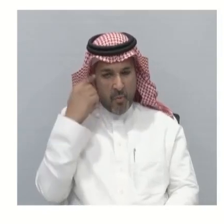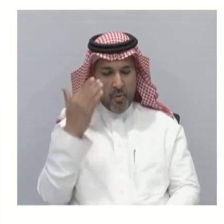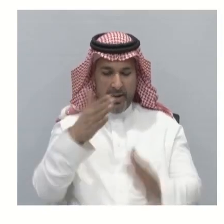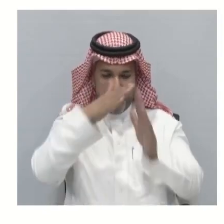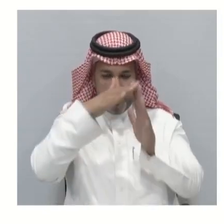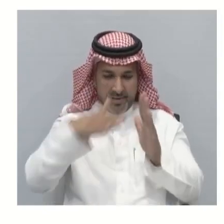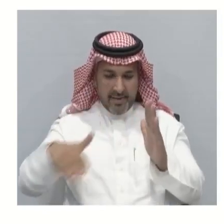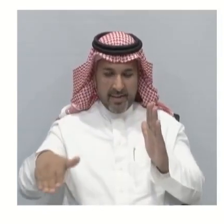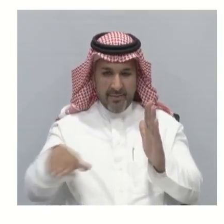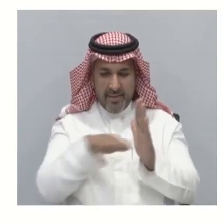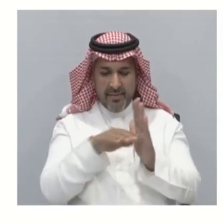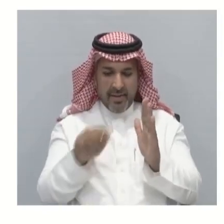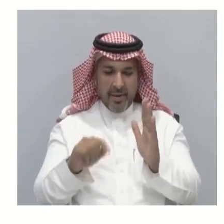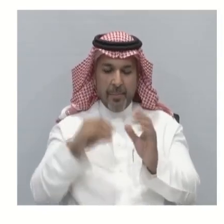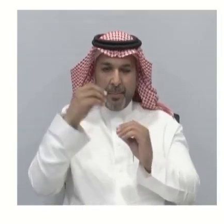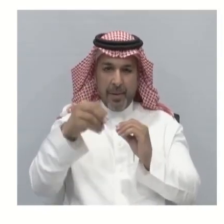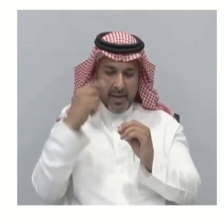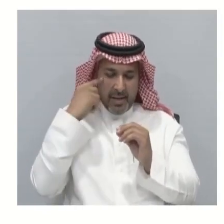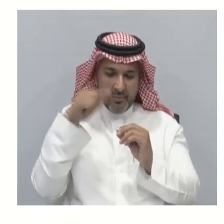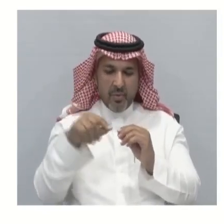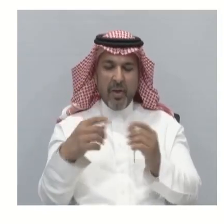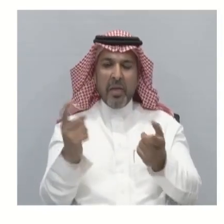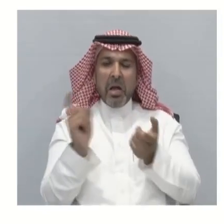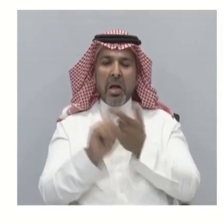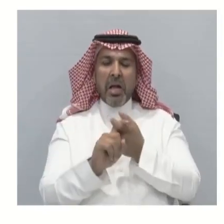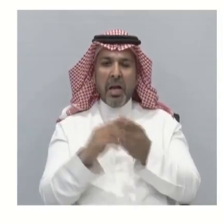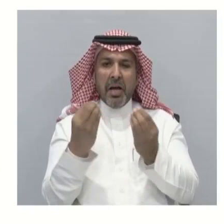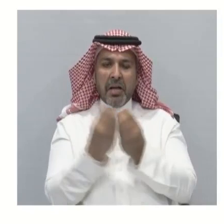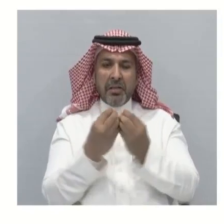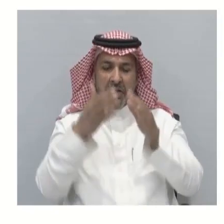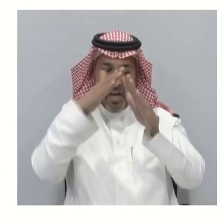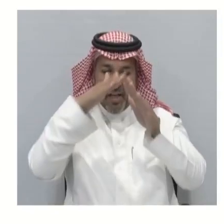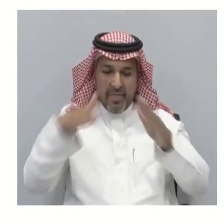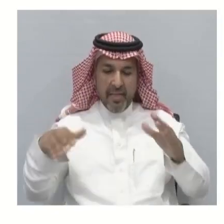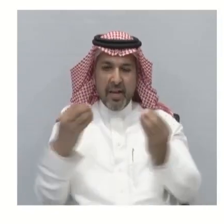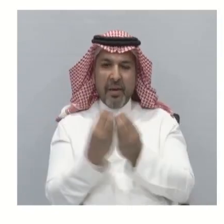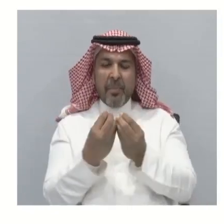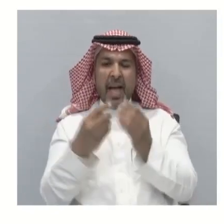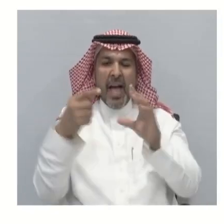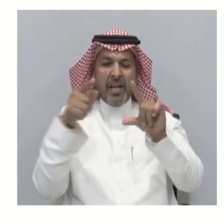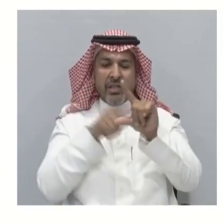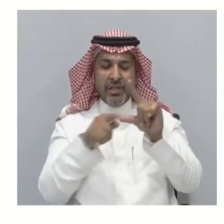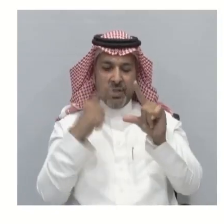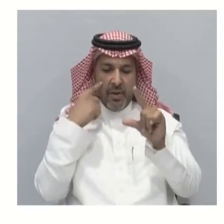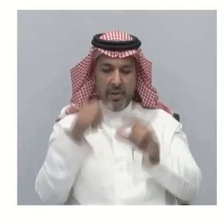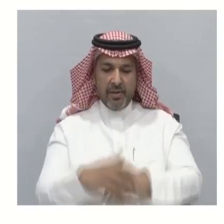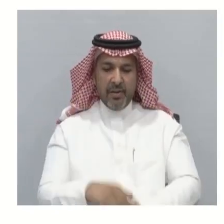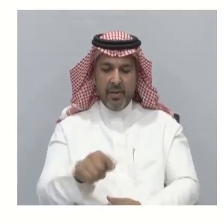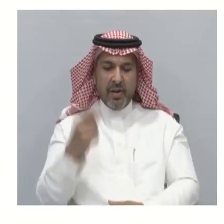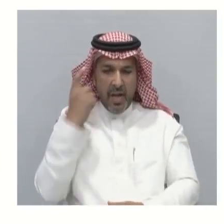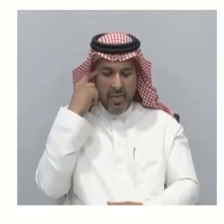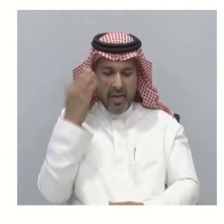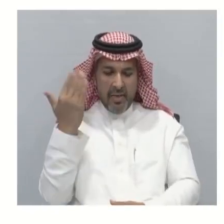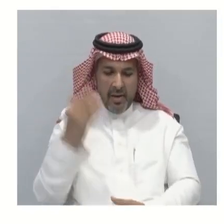الخارجيه وتعلمنا ايضا في هذا الدرس العلاقات بين زوايا المثلث واضلاعه في متباينه ضلع وزاويه متباينه